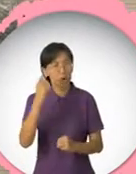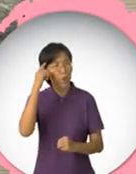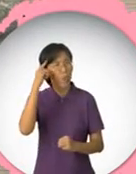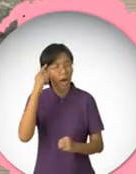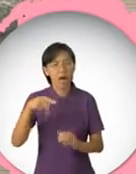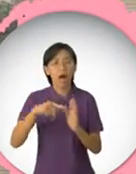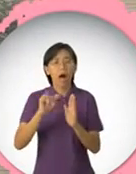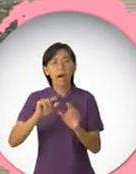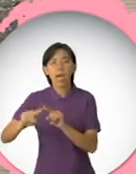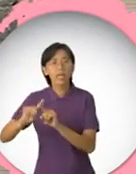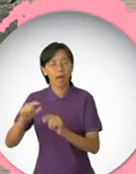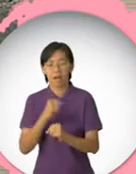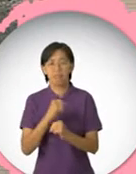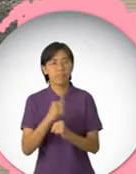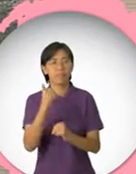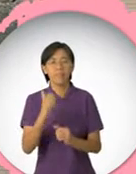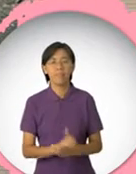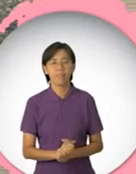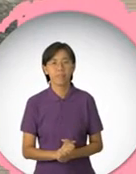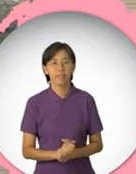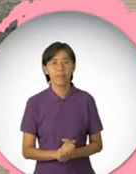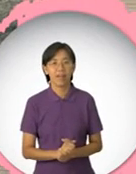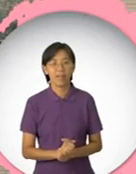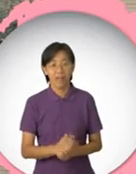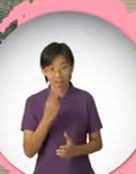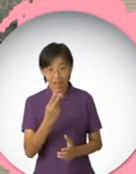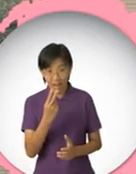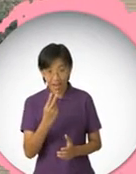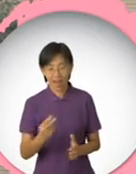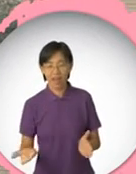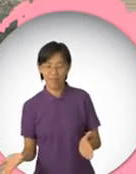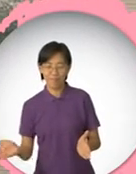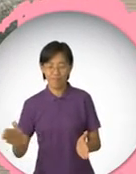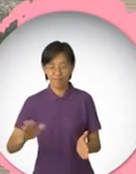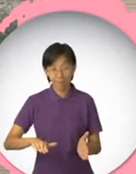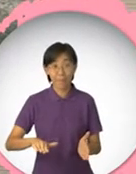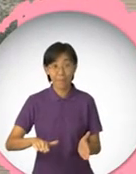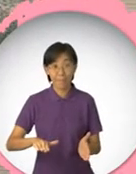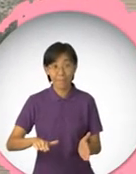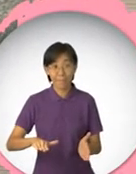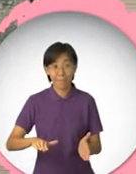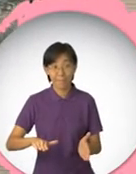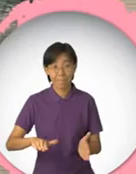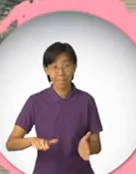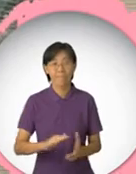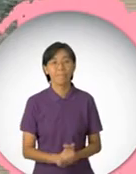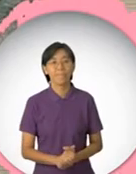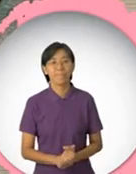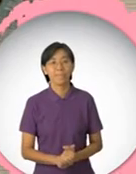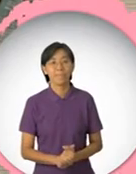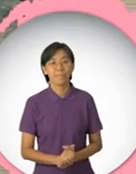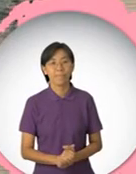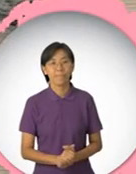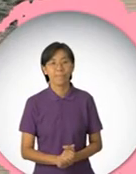ได้อีกเยอะเลย เอาไปบรรจุไส้ได้อะ ครับ นะคะเราก็จะเห็นว่ามีแผ่นแป้งด้านนี้แล้วก็เอาแผ่นแป้งด้านที่ไม่มีพลาสติกมาการีนนะคะ